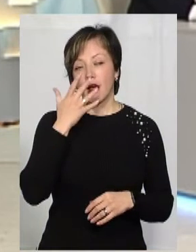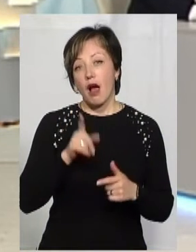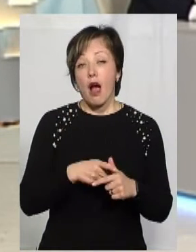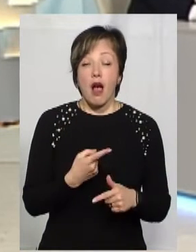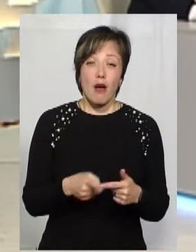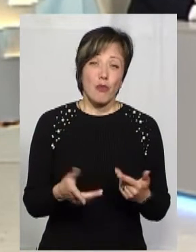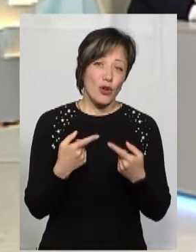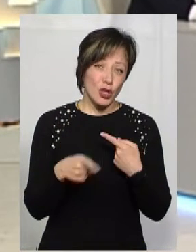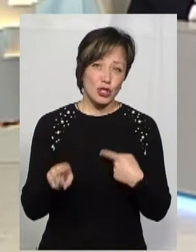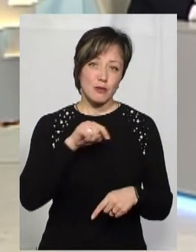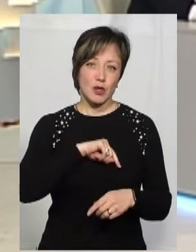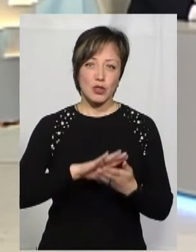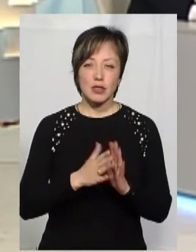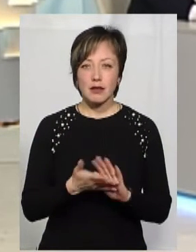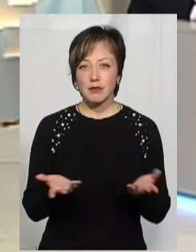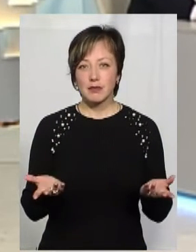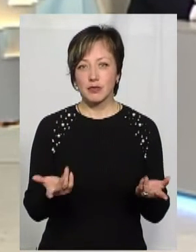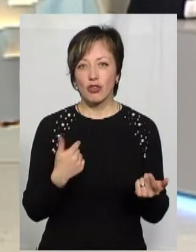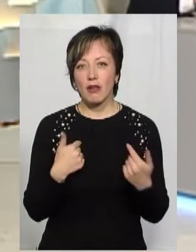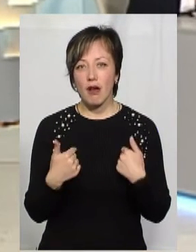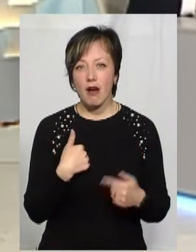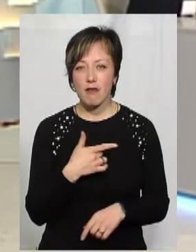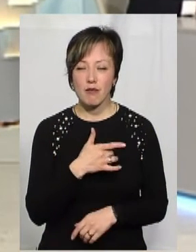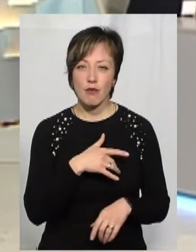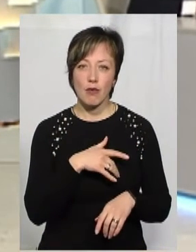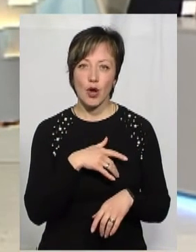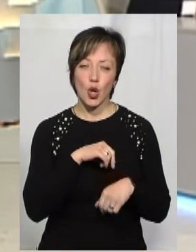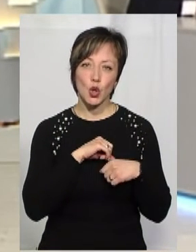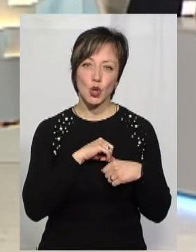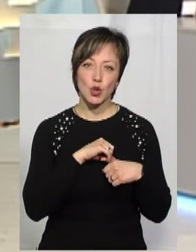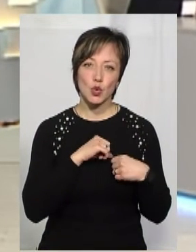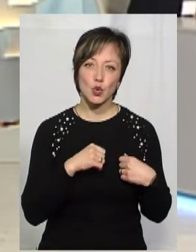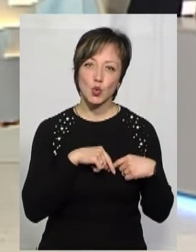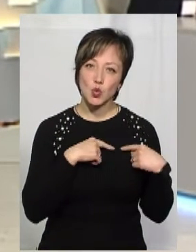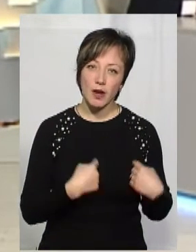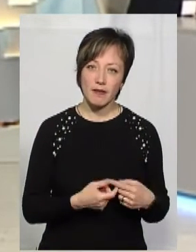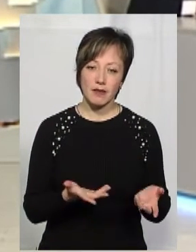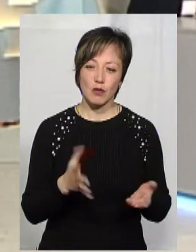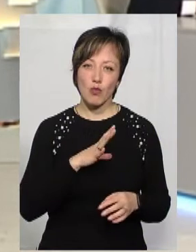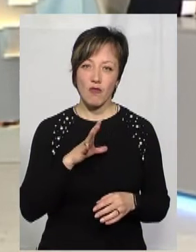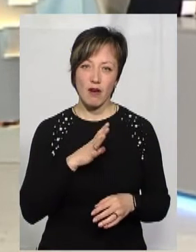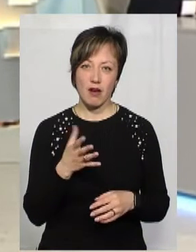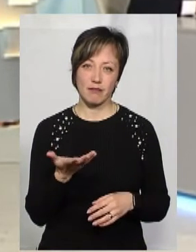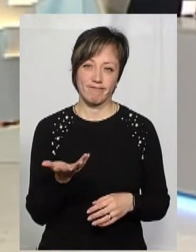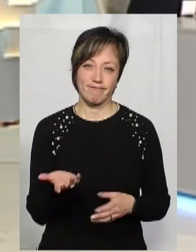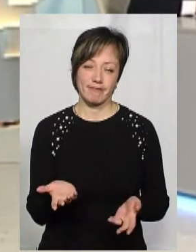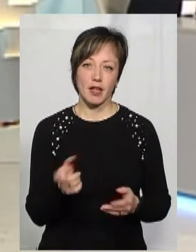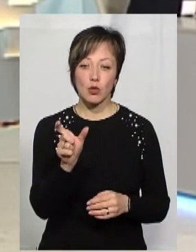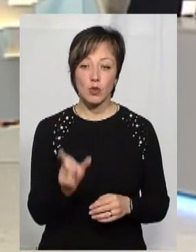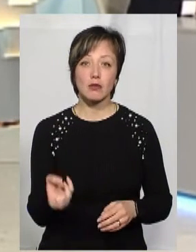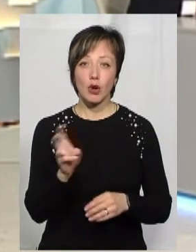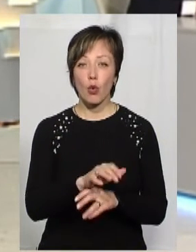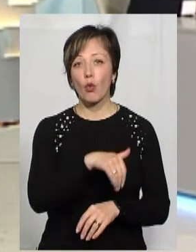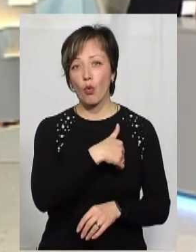Або якийсь світ, чи психологічний стан, чи травма якась душевна, не завжди дозволяє це зробити. І спочатку людина приходить і